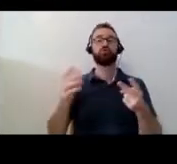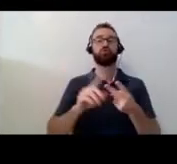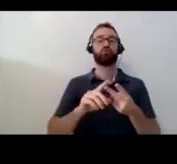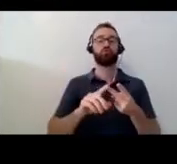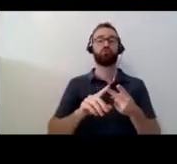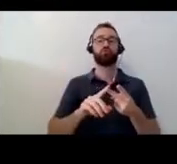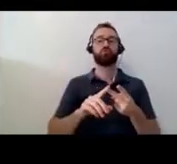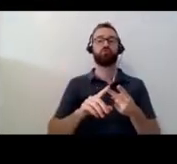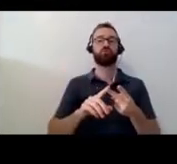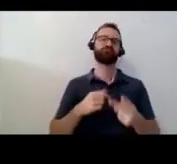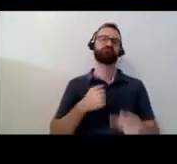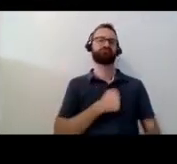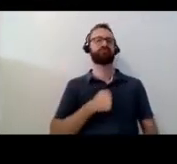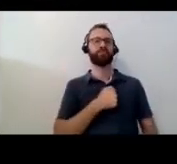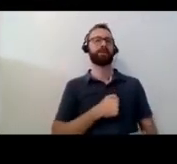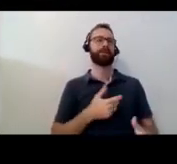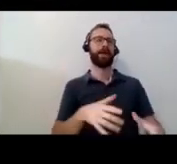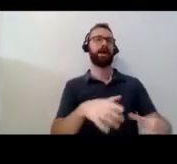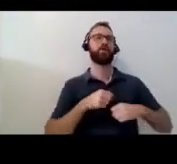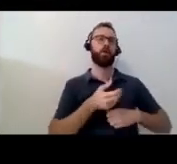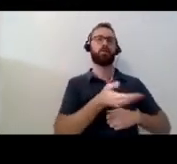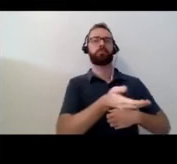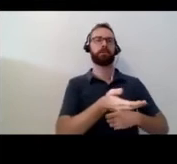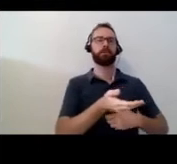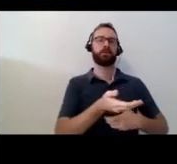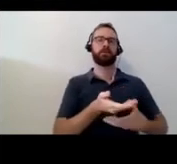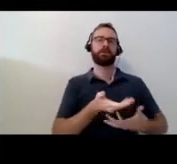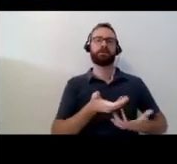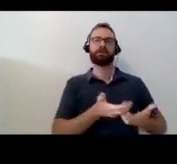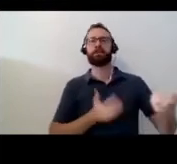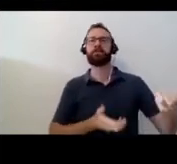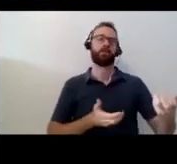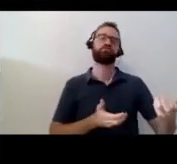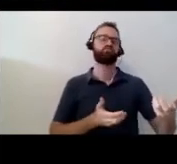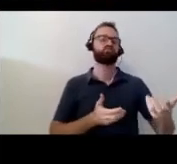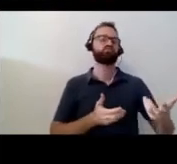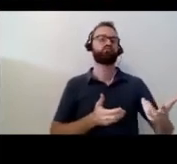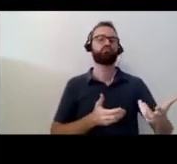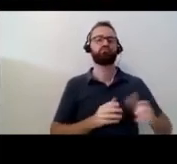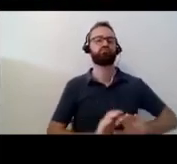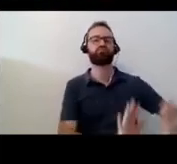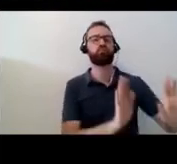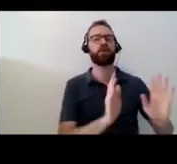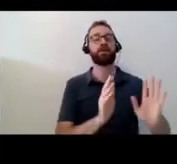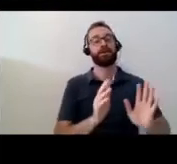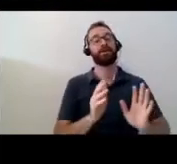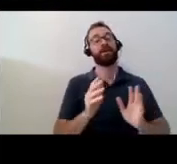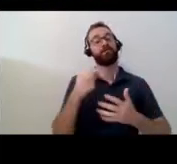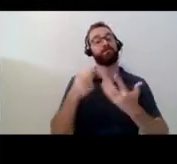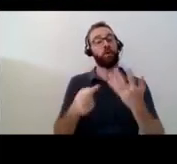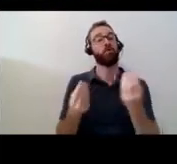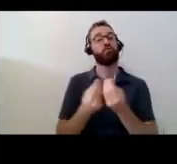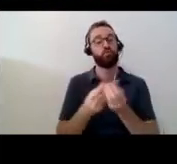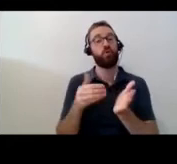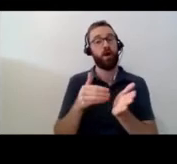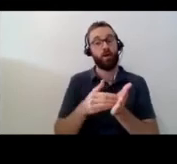personne regrette son choix d'avoir un animal de compagnie. Il y a encore beaucoup d'euthanasies de convenance qui